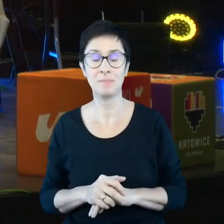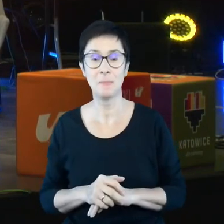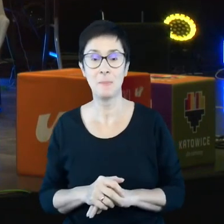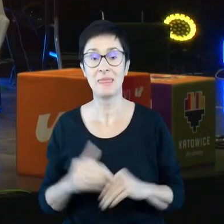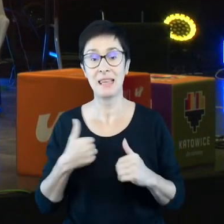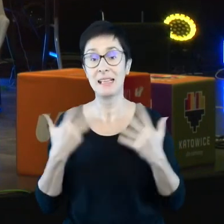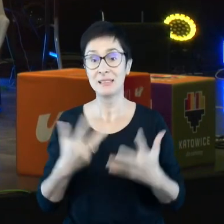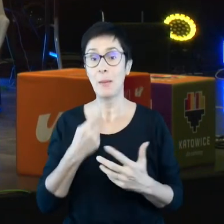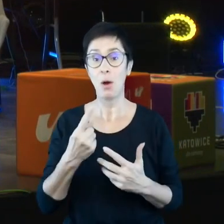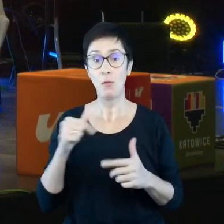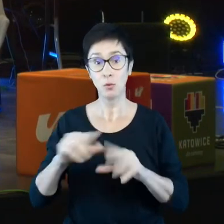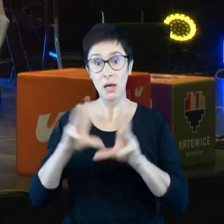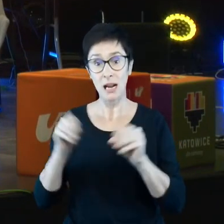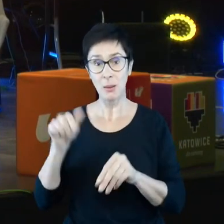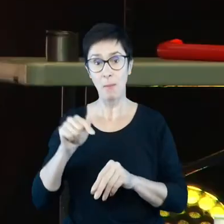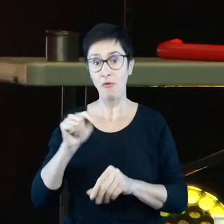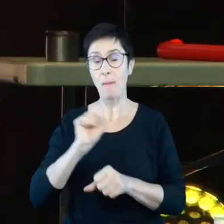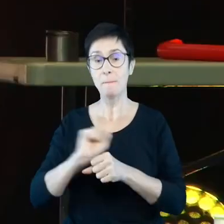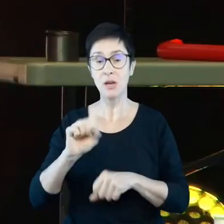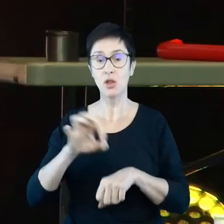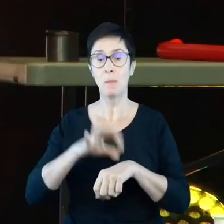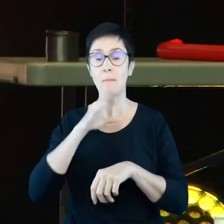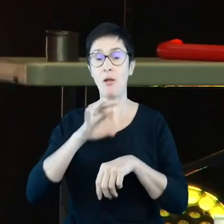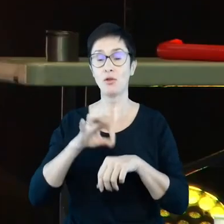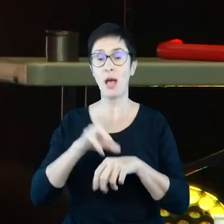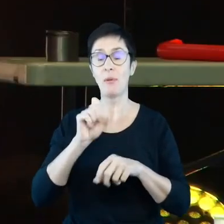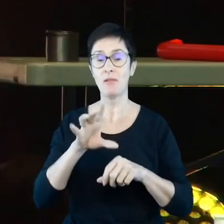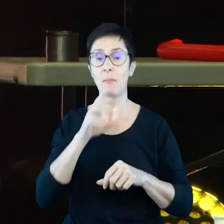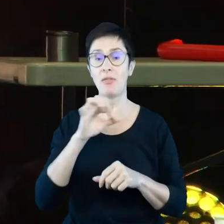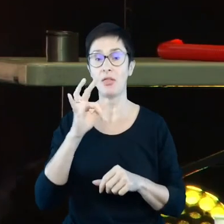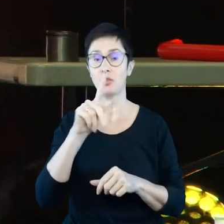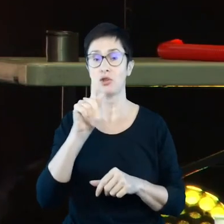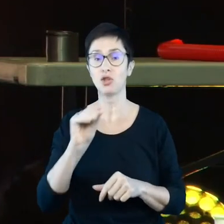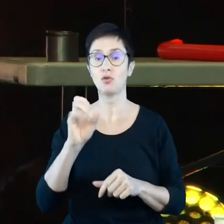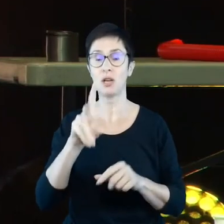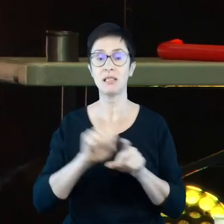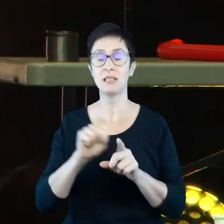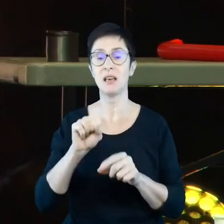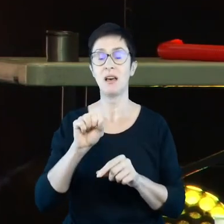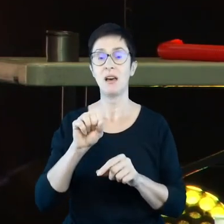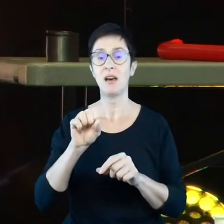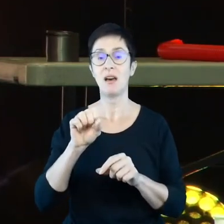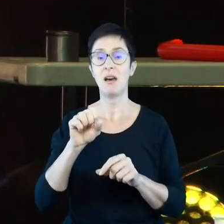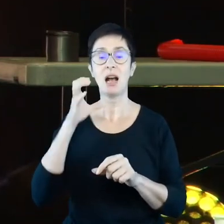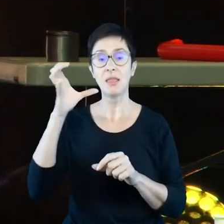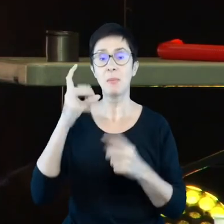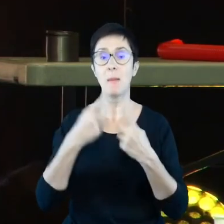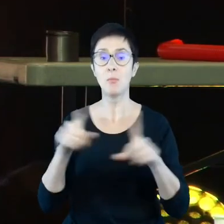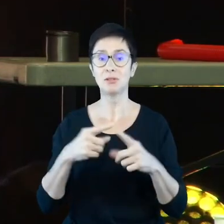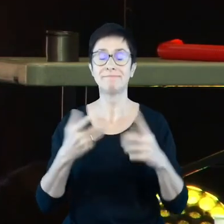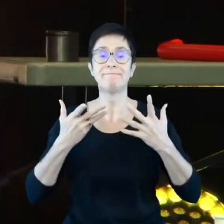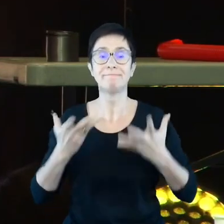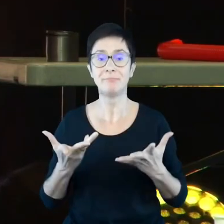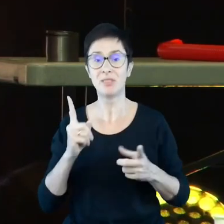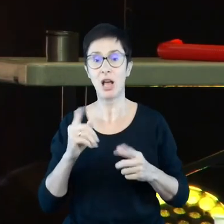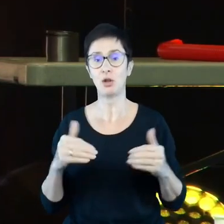nami miał być doktor habilitowany Marcin Trzęsiok, profesor Akademii Muzycznej, ale niestety jest taki czas, że zdrowie